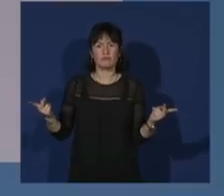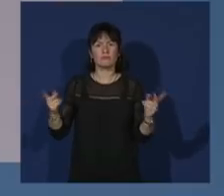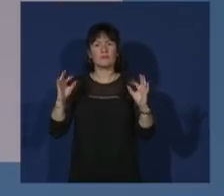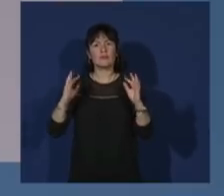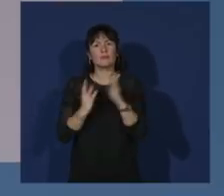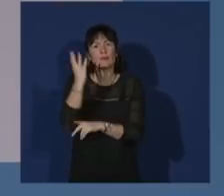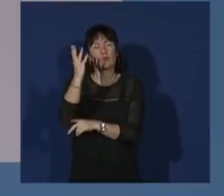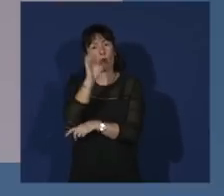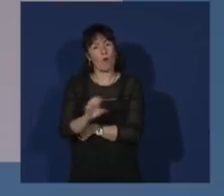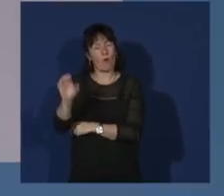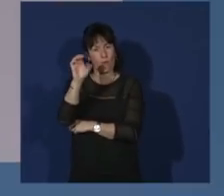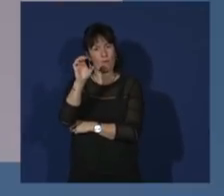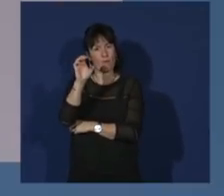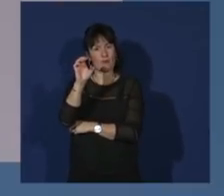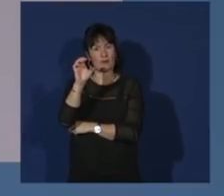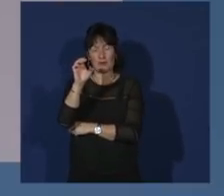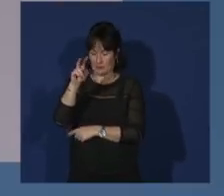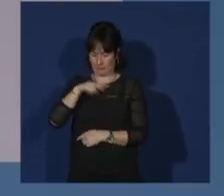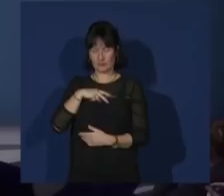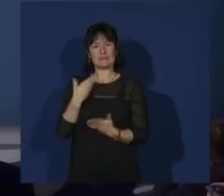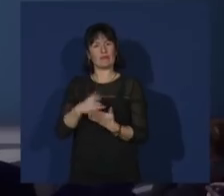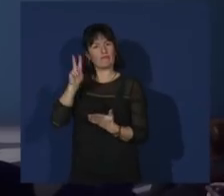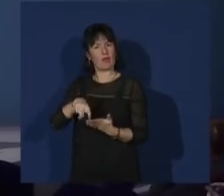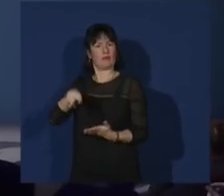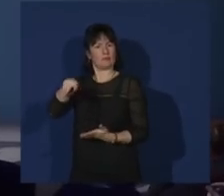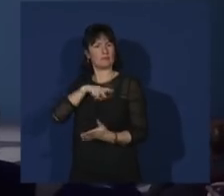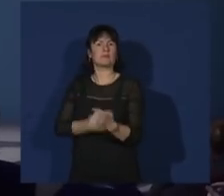projet européen, c'est notre projet.